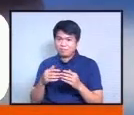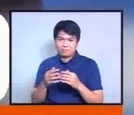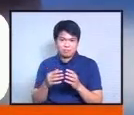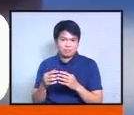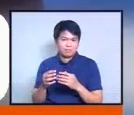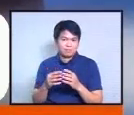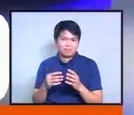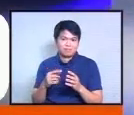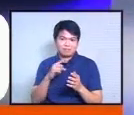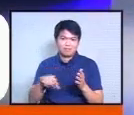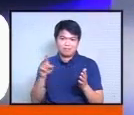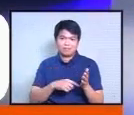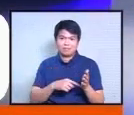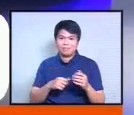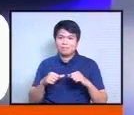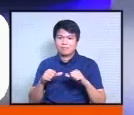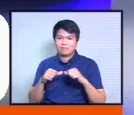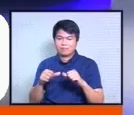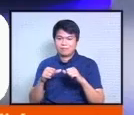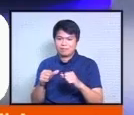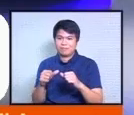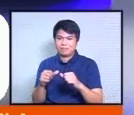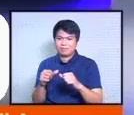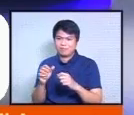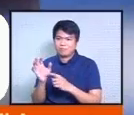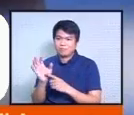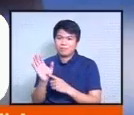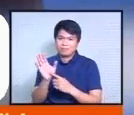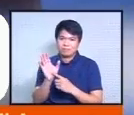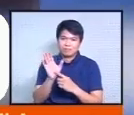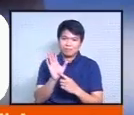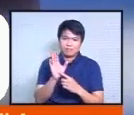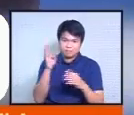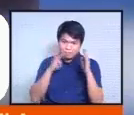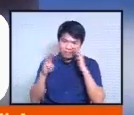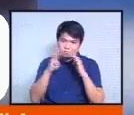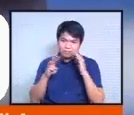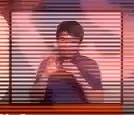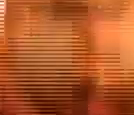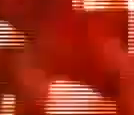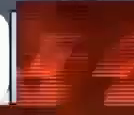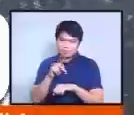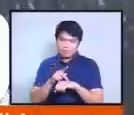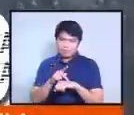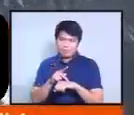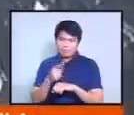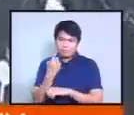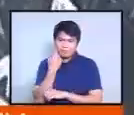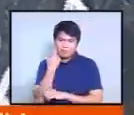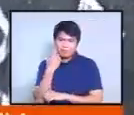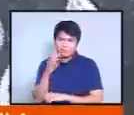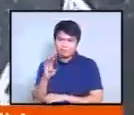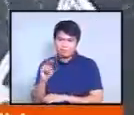itutuloy nila ang kanilang paraan para ipamulat sa publiko ang mga problema ng lipunan. Kanina naman sa